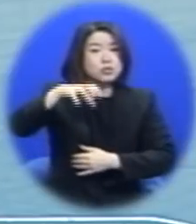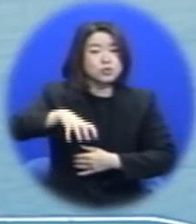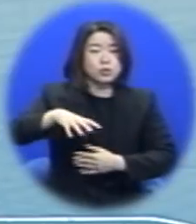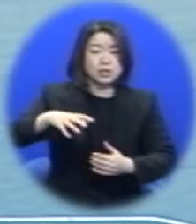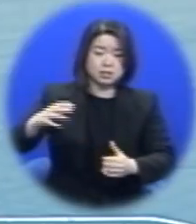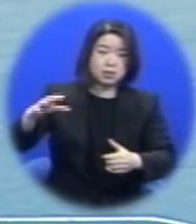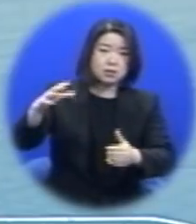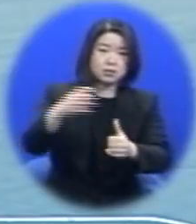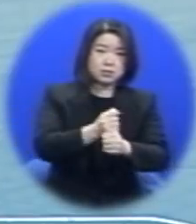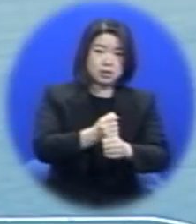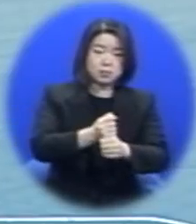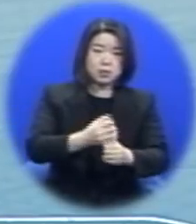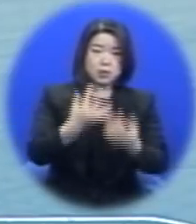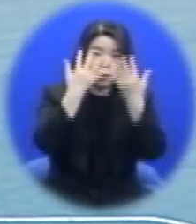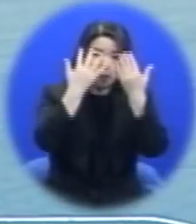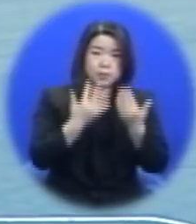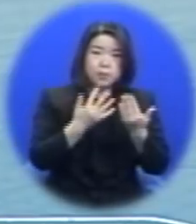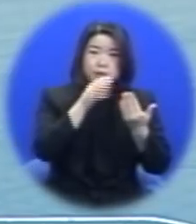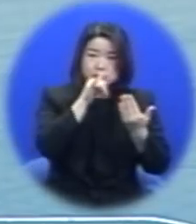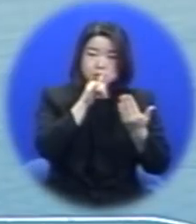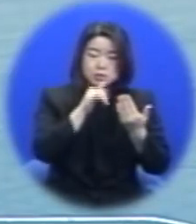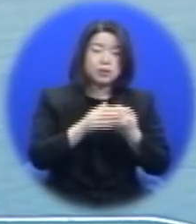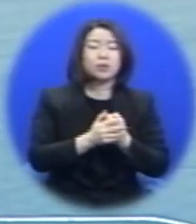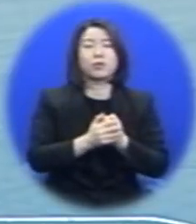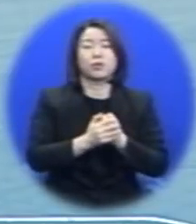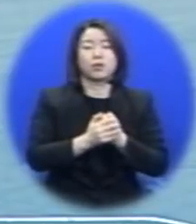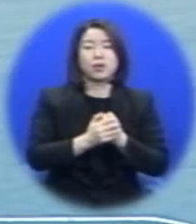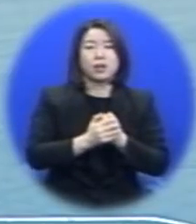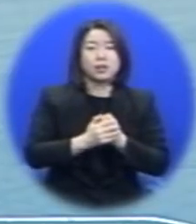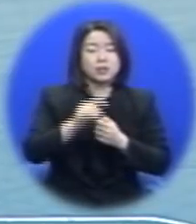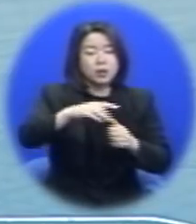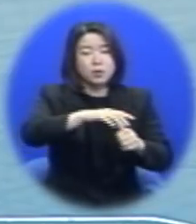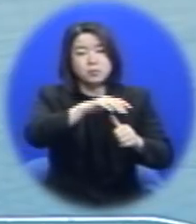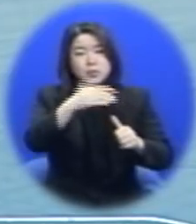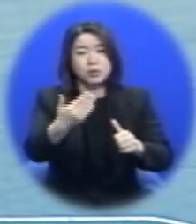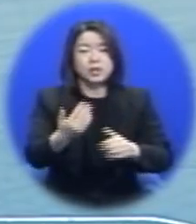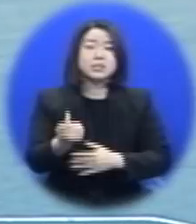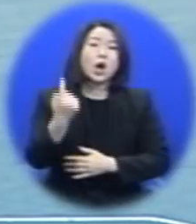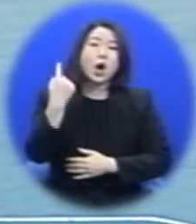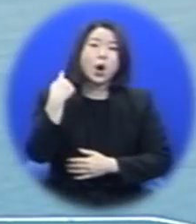신 마띠아 선교사님 네 분이 어제 찾아오셨습니다.